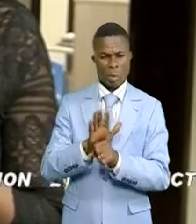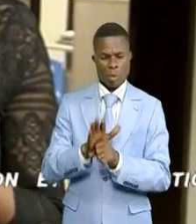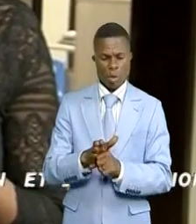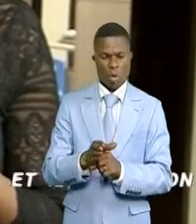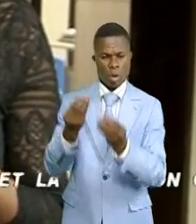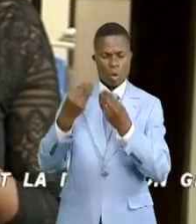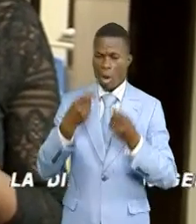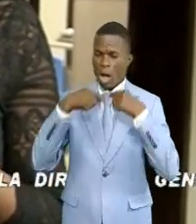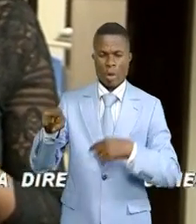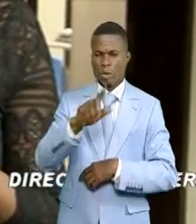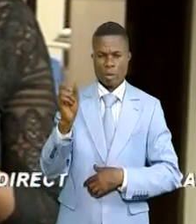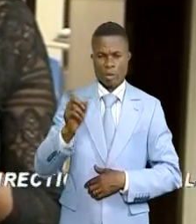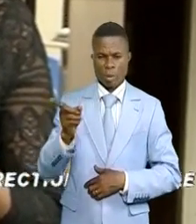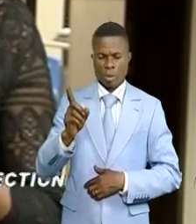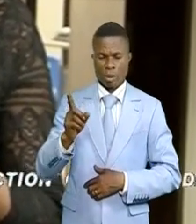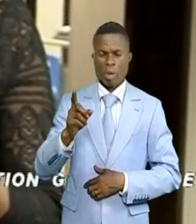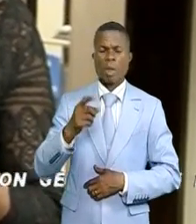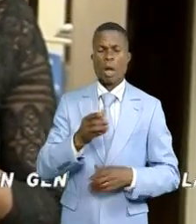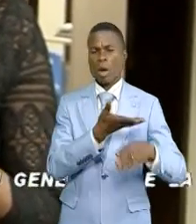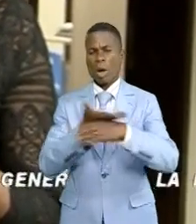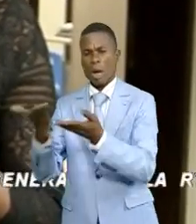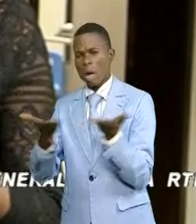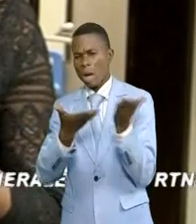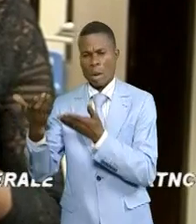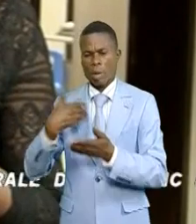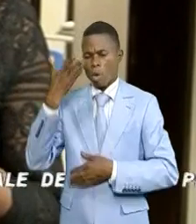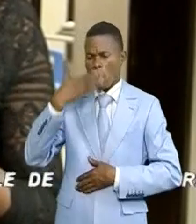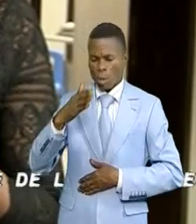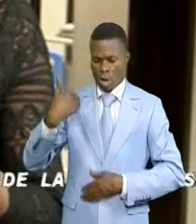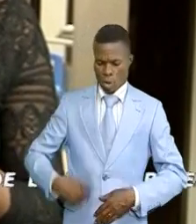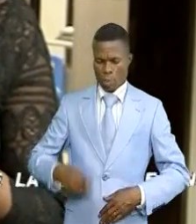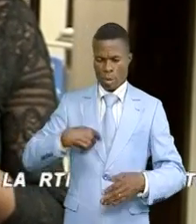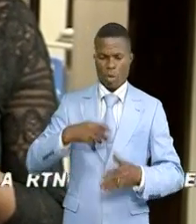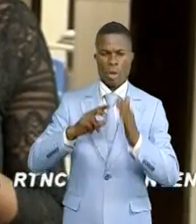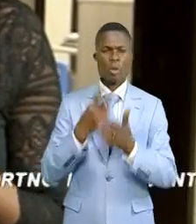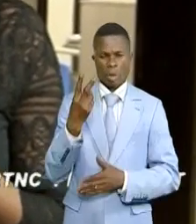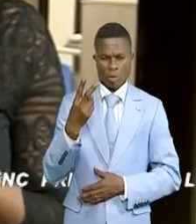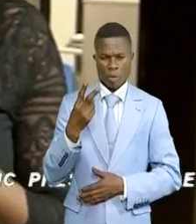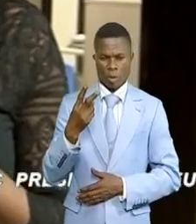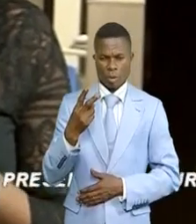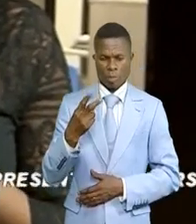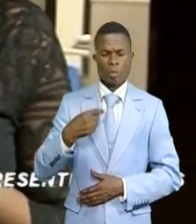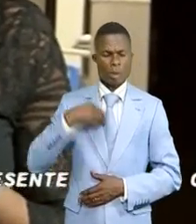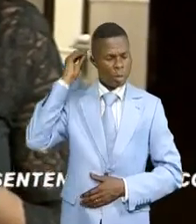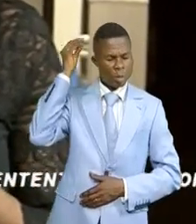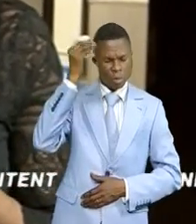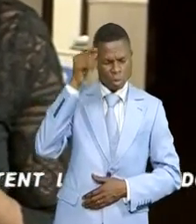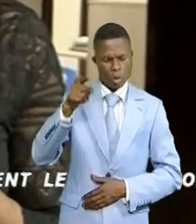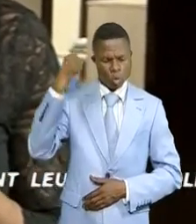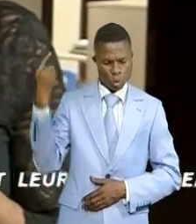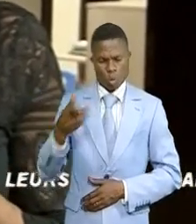et dire ici. Et j'ai été opérée par 2 fois. J'ai toujours été reconnaissante